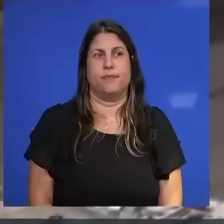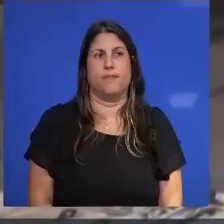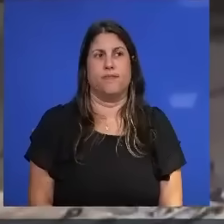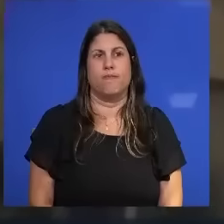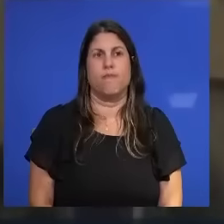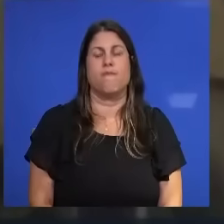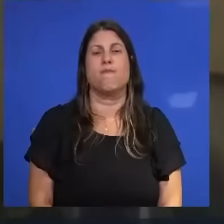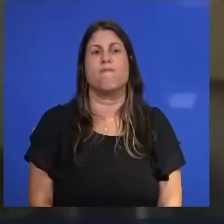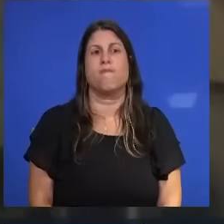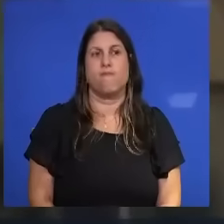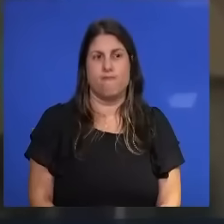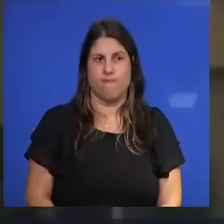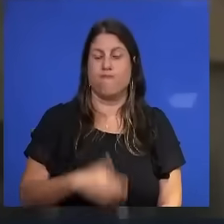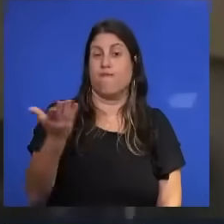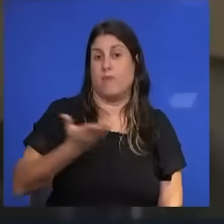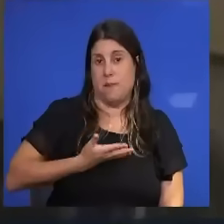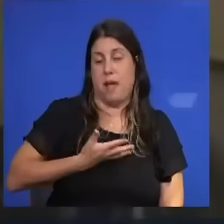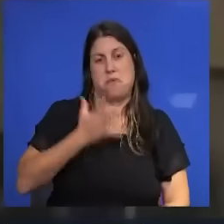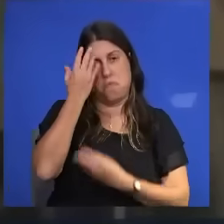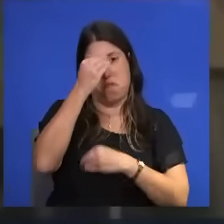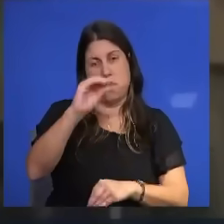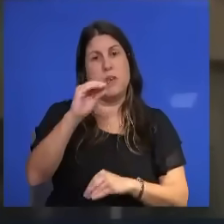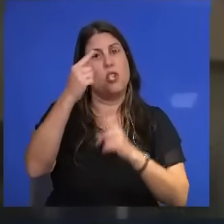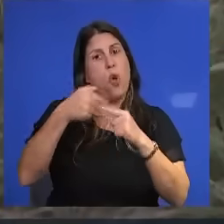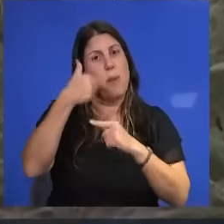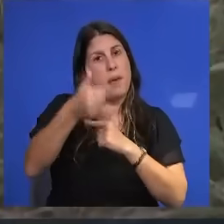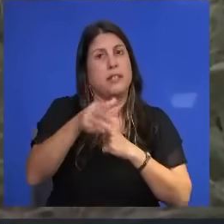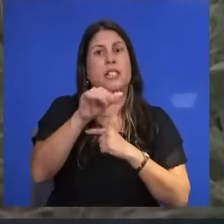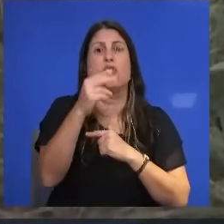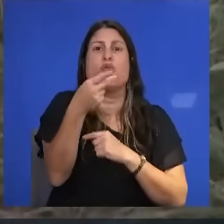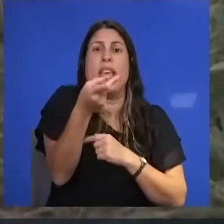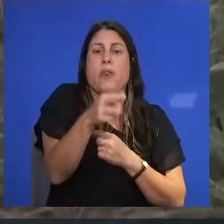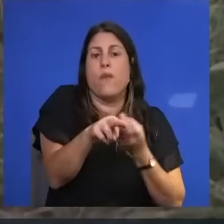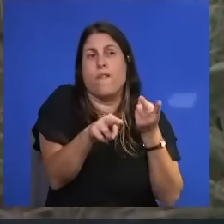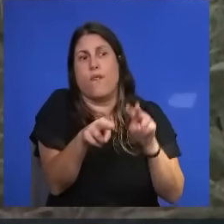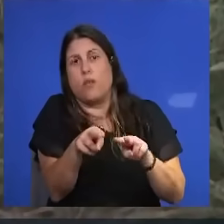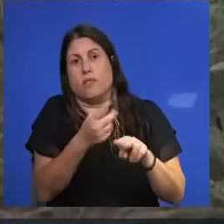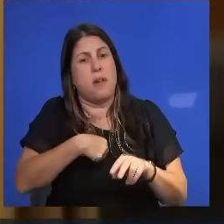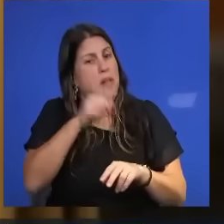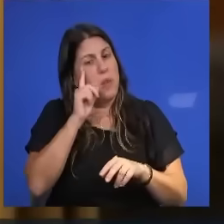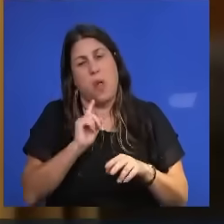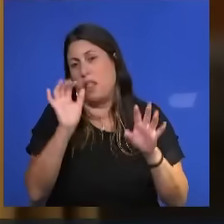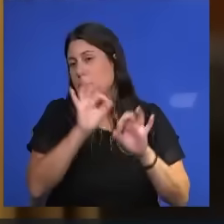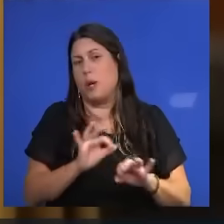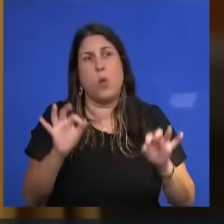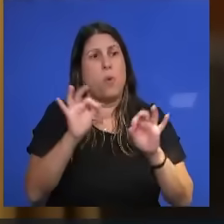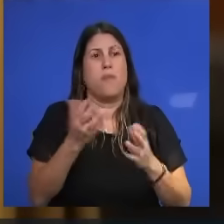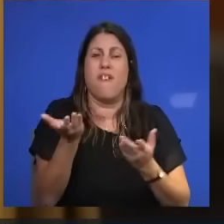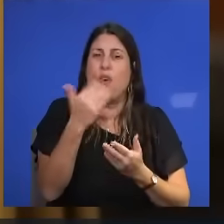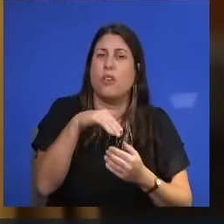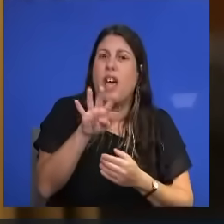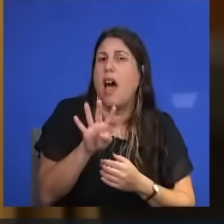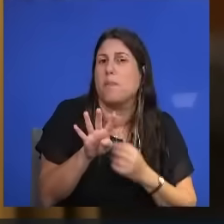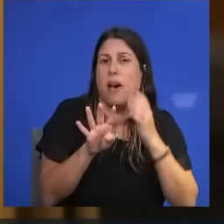קיבלנו הודעה היום למחרת שיש רק שתי גופות. אנחנו לא יודעים כלום. איפה עוד 4? לא יכול להיות שאין שם